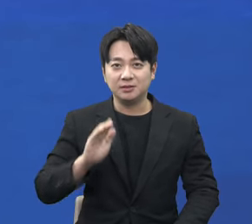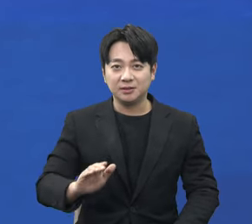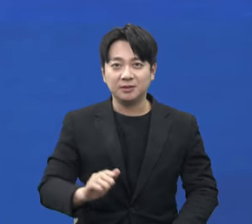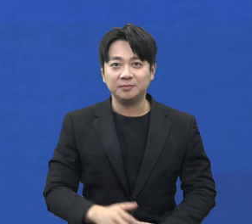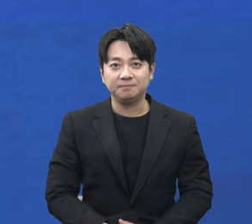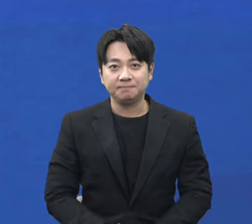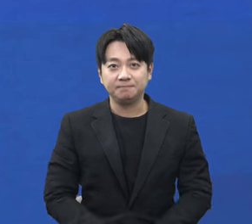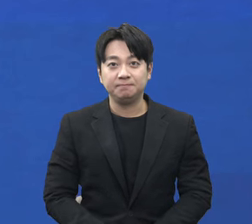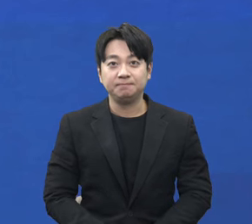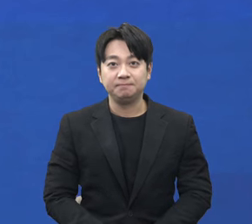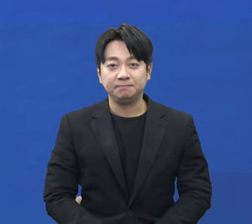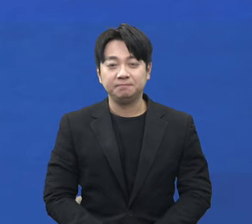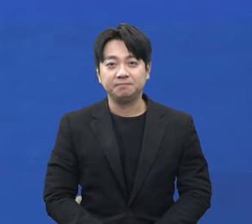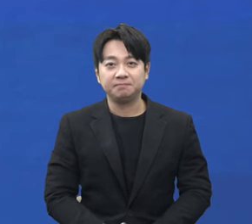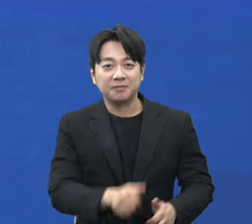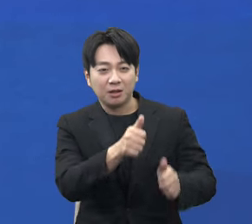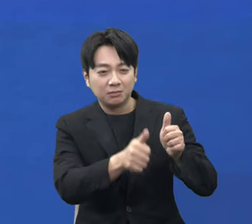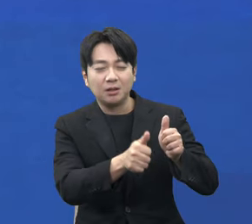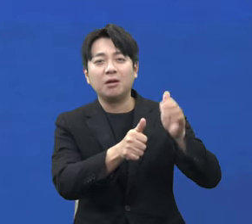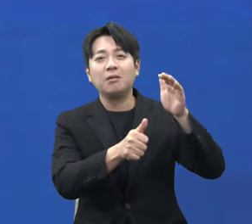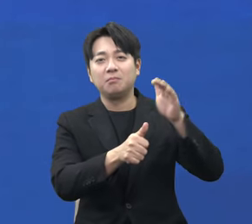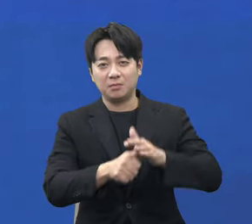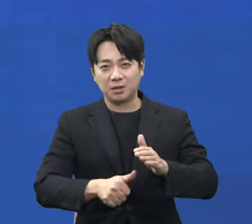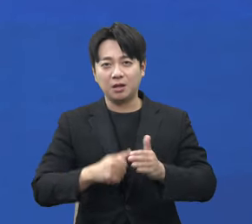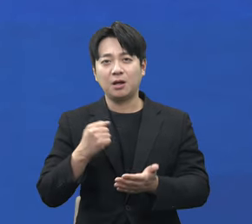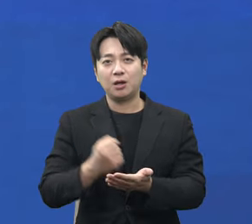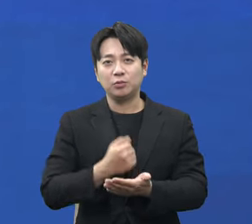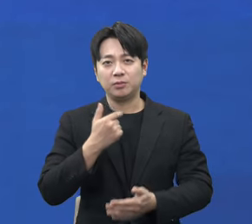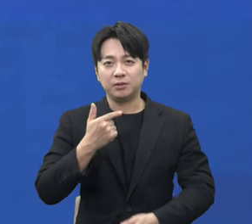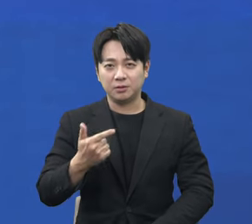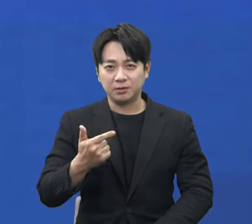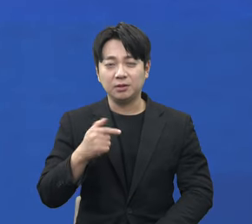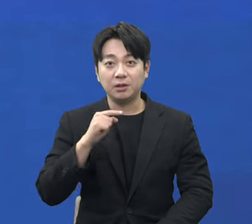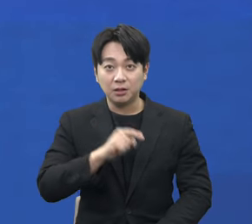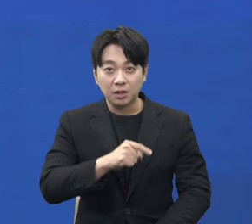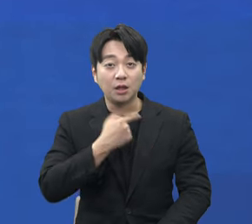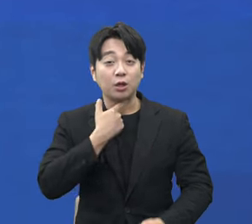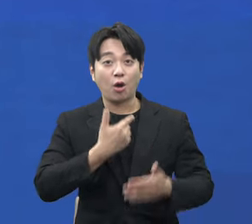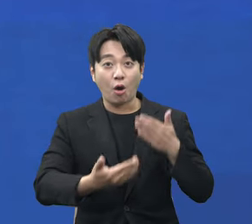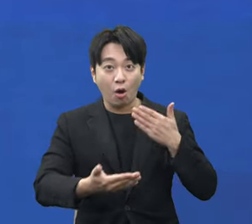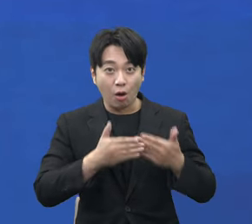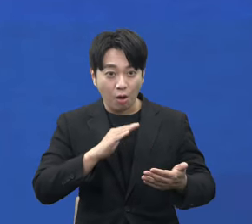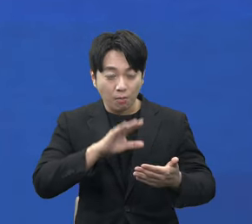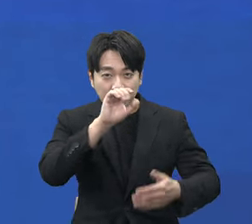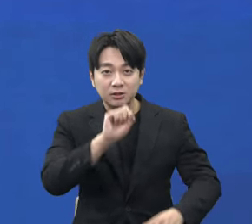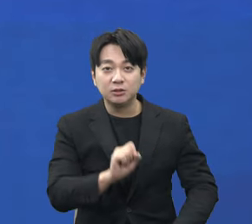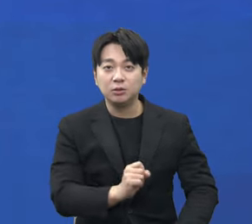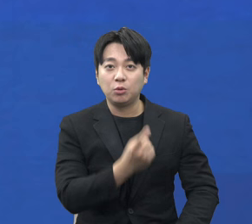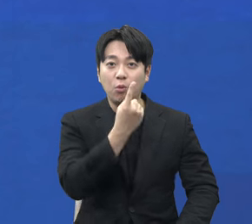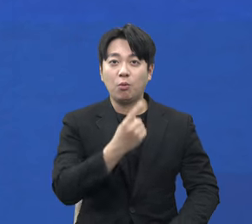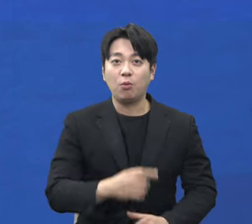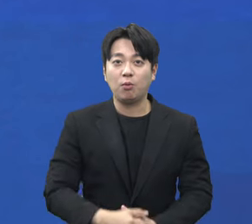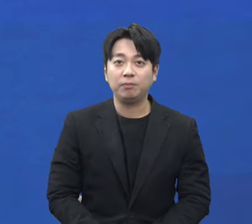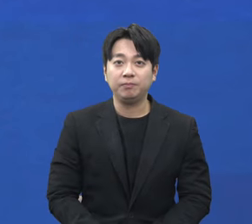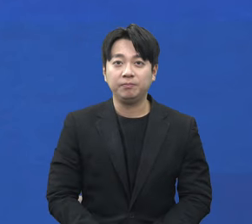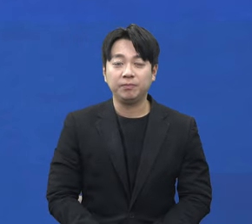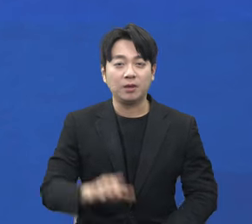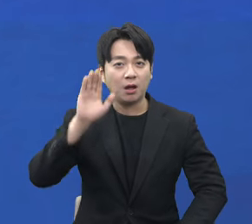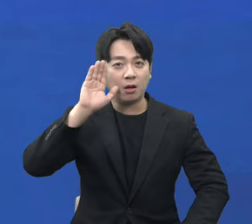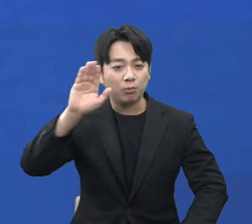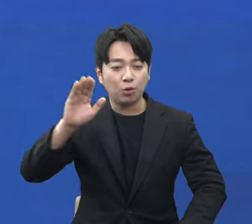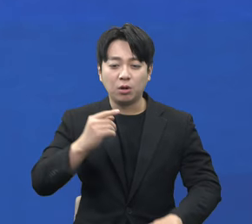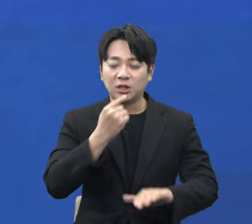성과를 내지 못해 아쉬움이 났습니다. 이러한 경력들은 우리 더불어민주당이 우리